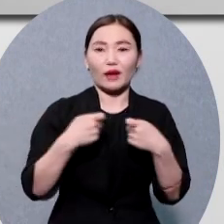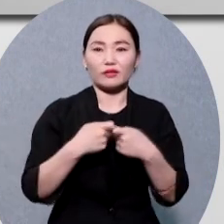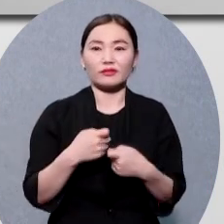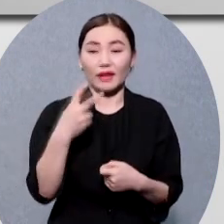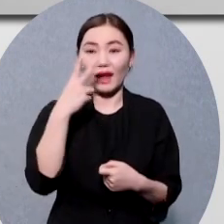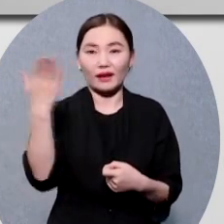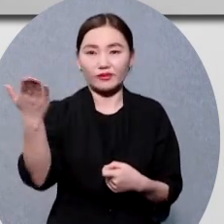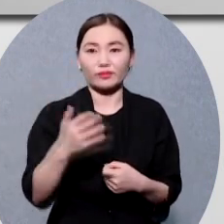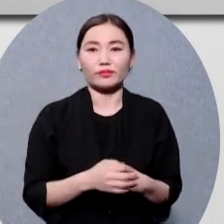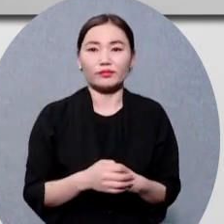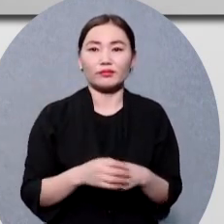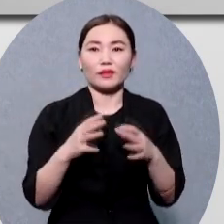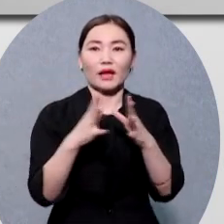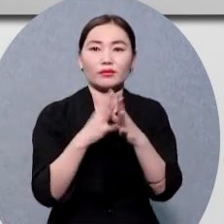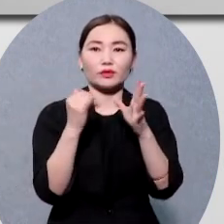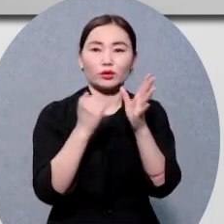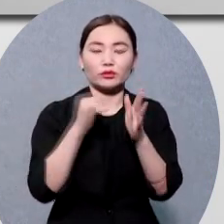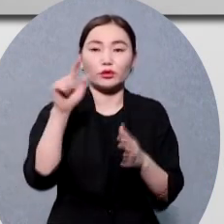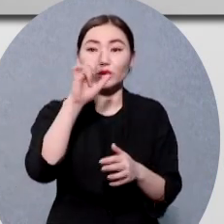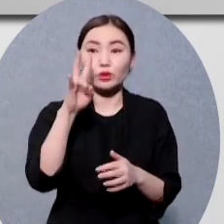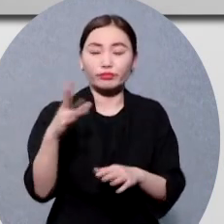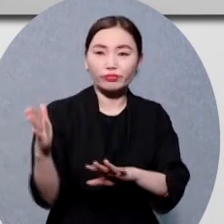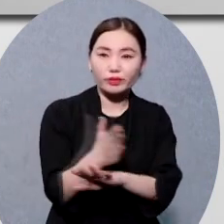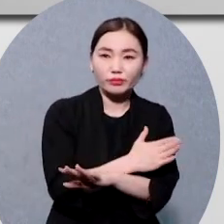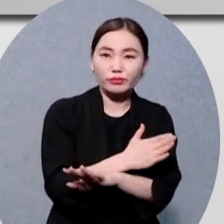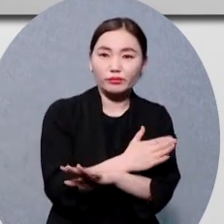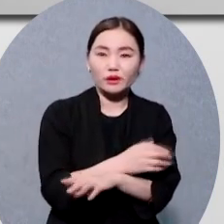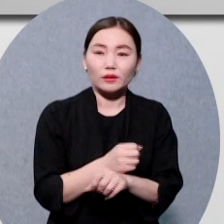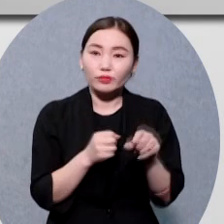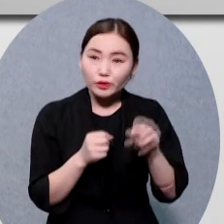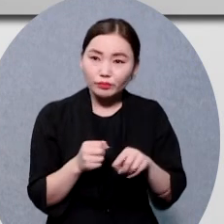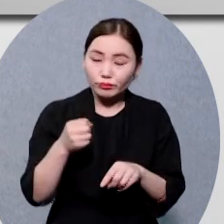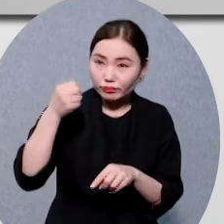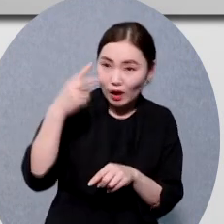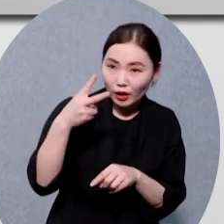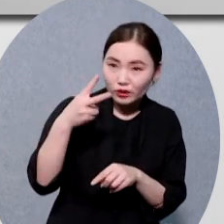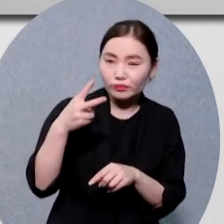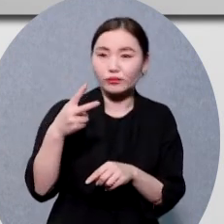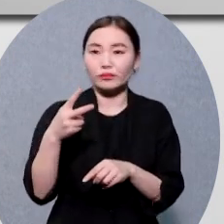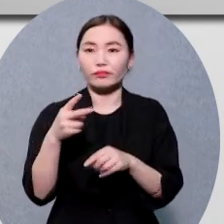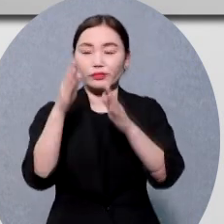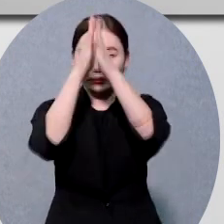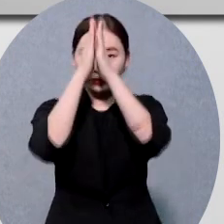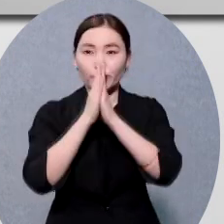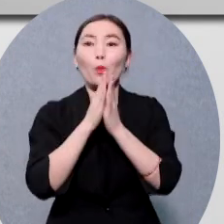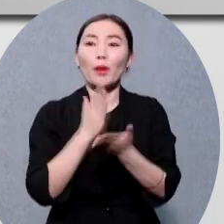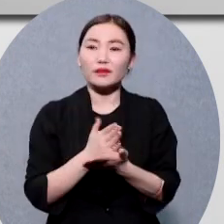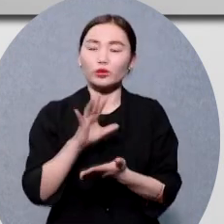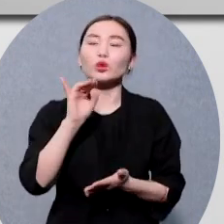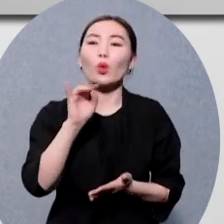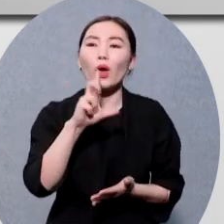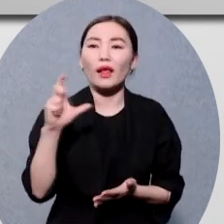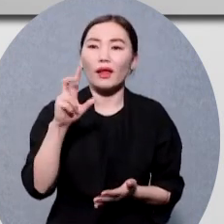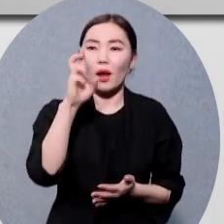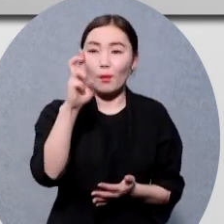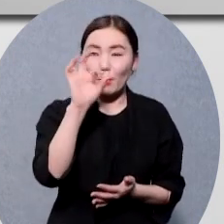хийсэн байна уу гэдэг дээр өөрөө үнэлээд яваарай. За тэгэхээр 16-р зуунаас өмнө бол монголчуудын үндсэн одоо шүтлэг бол бөөмөргөлийн шүтлэг байсан гэдгийг